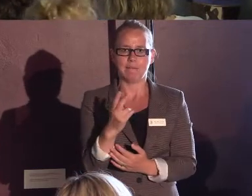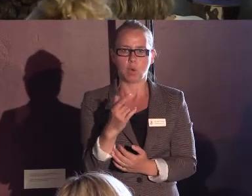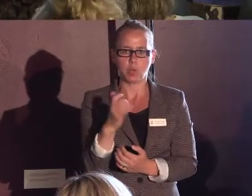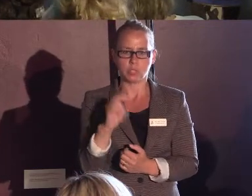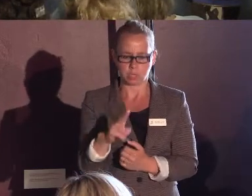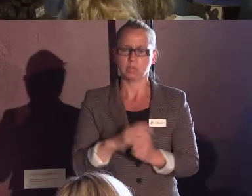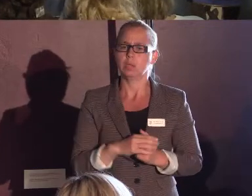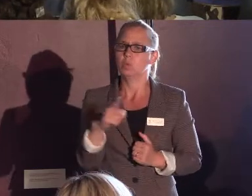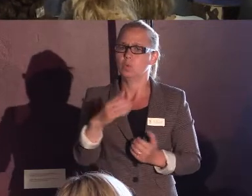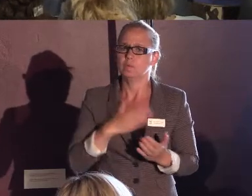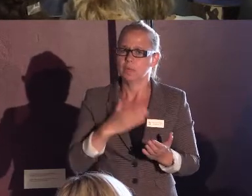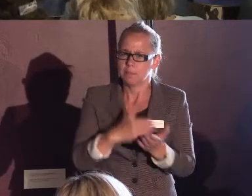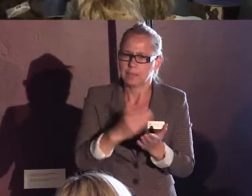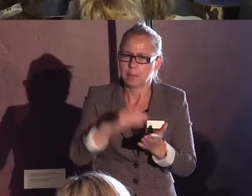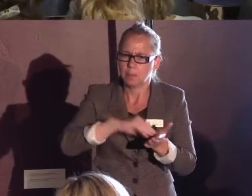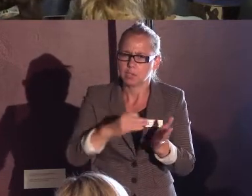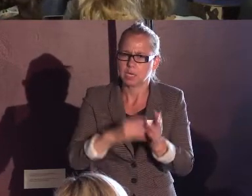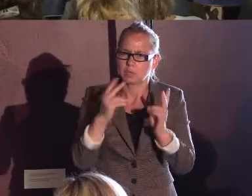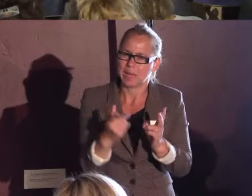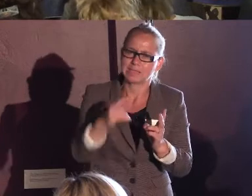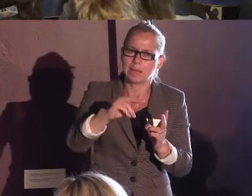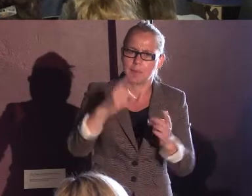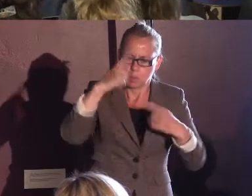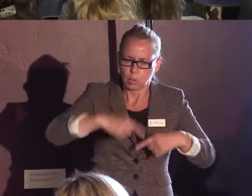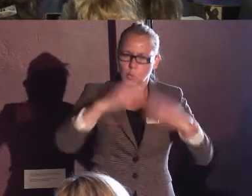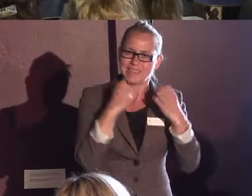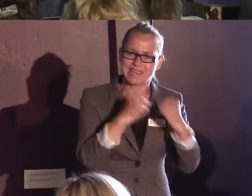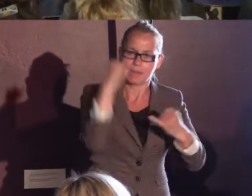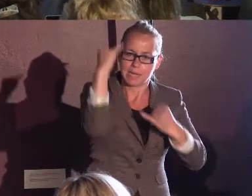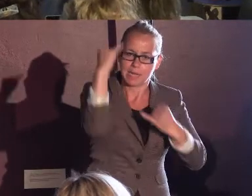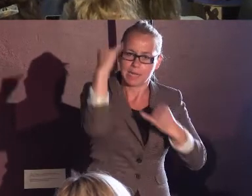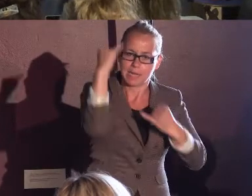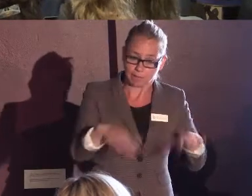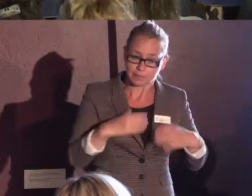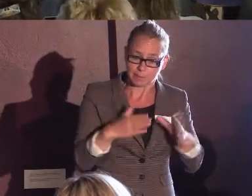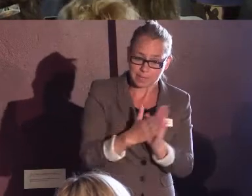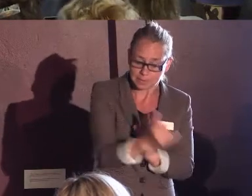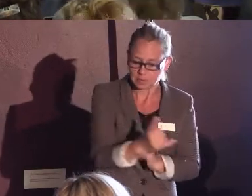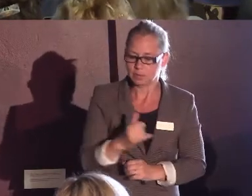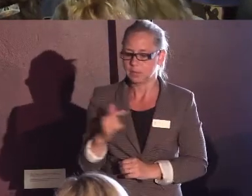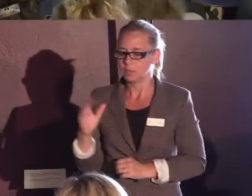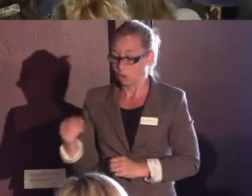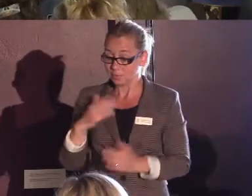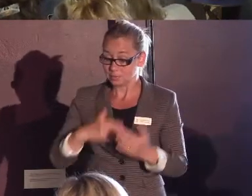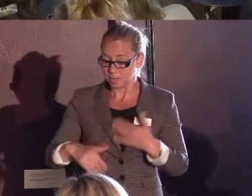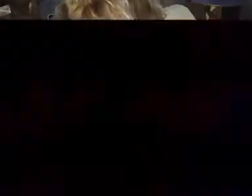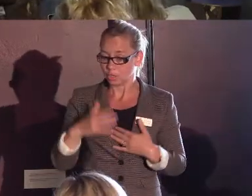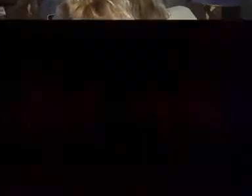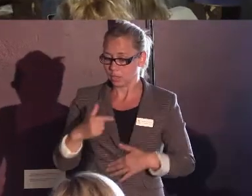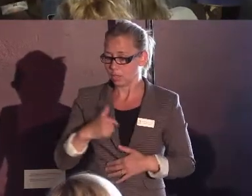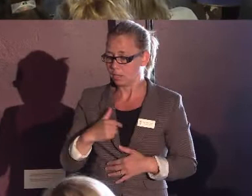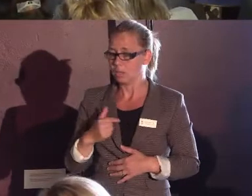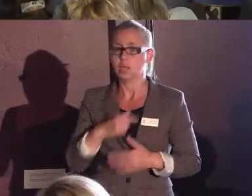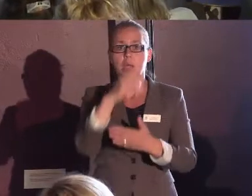Vill du berätta om ett projekt som är ett exempel på kulturdriven innovation som du har engagerat dig i? Här ska jag gärna göra. Det är